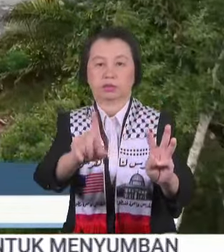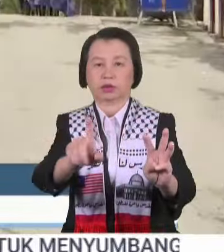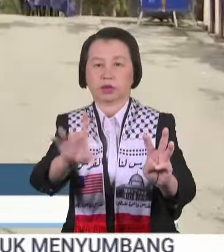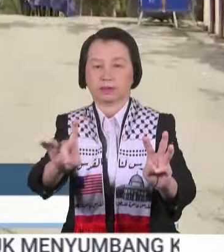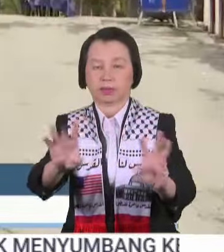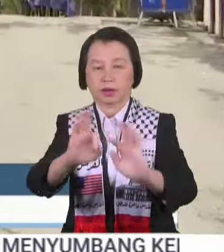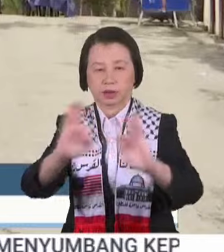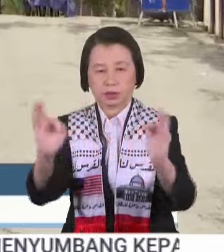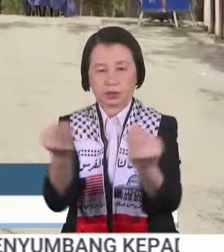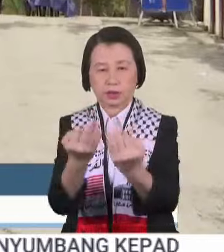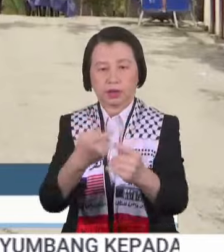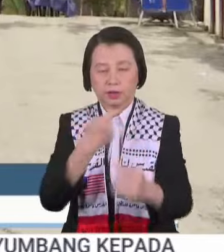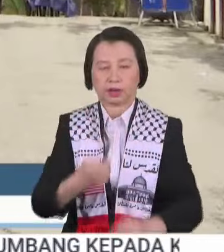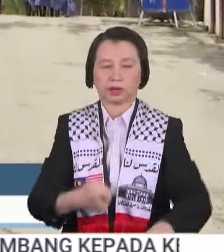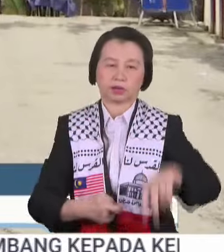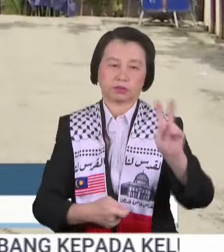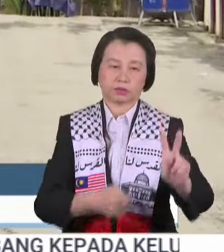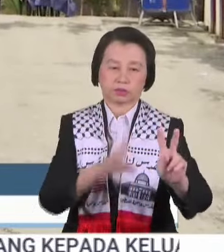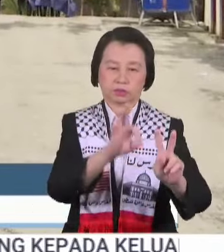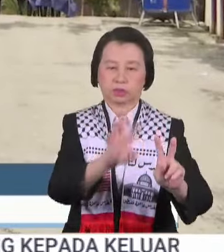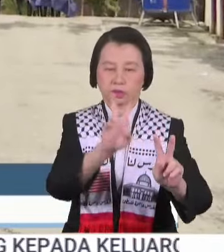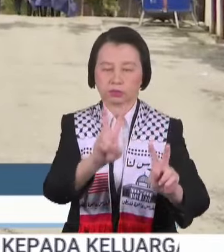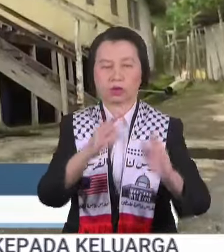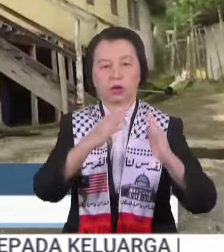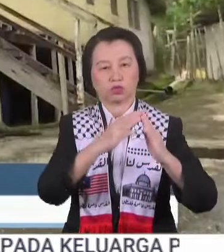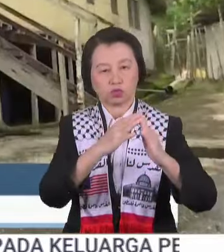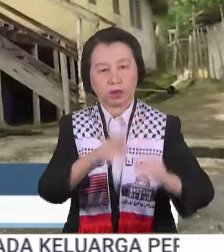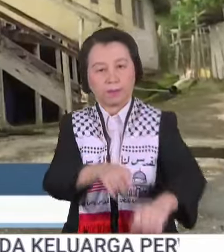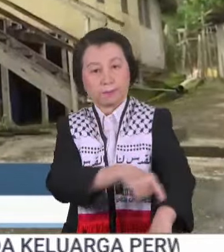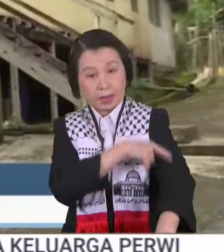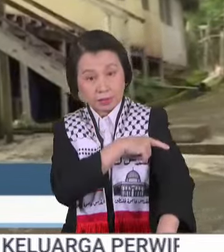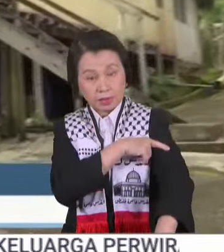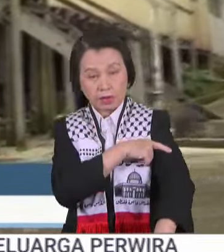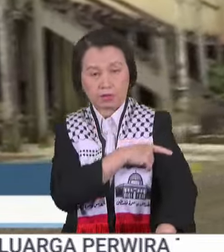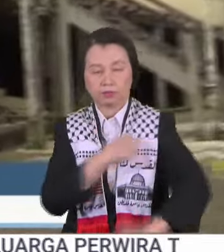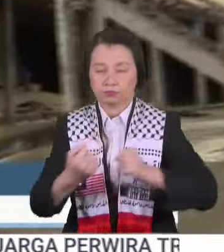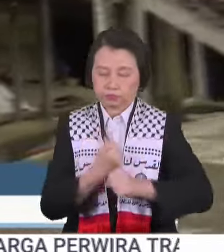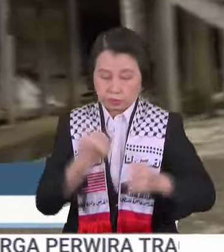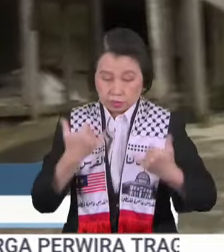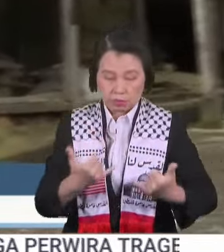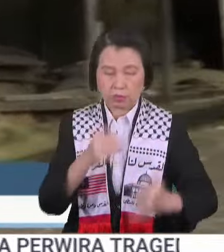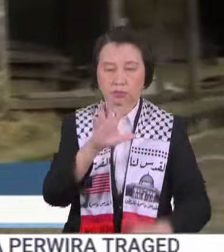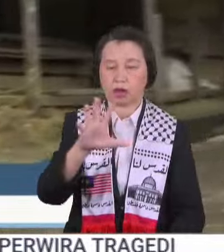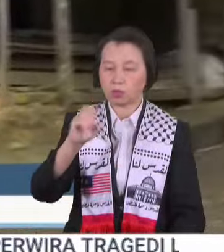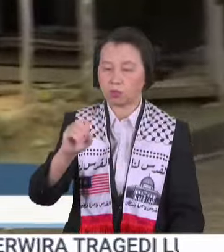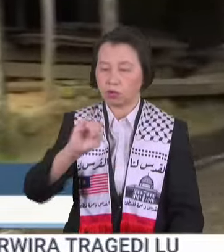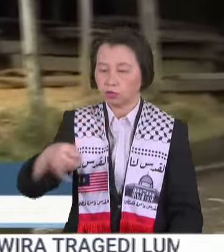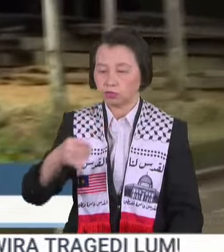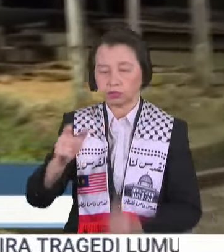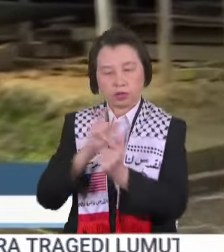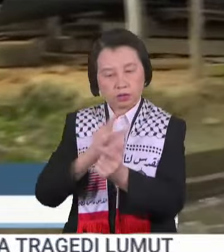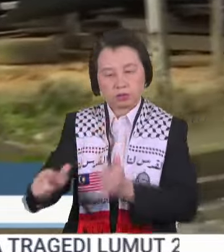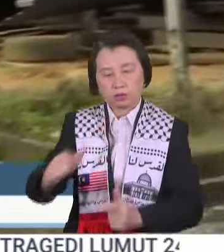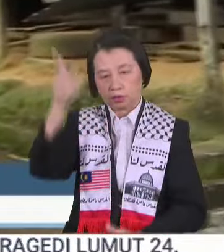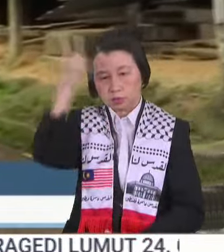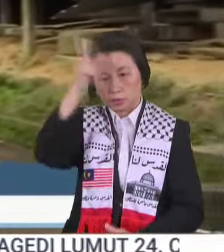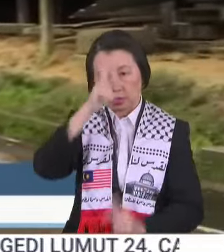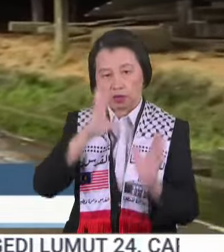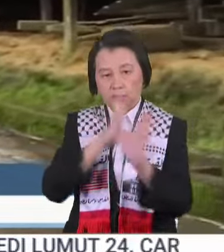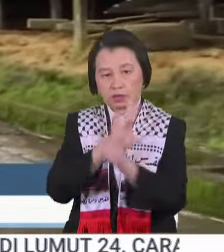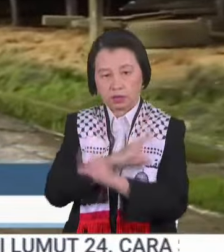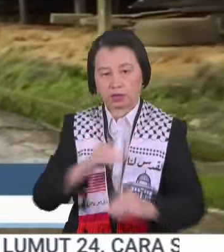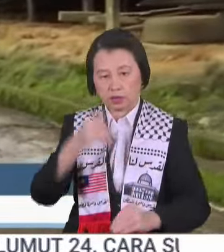6,318 keluarga dari 292 rumah panjang. Tahun ini sebanyak 50 juta ringgit diluluskan Kerajaan Sarawak